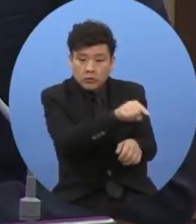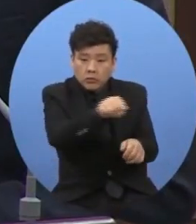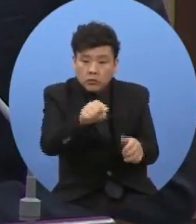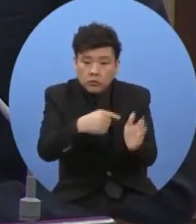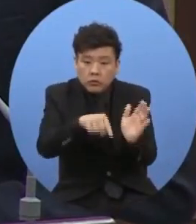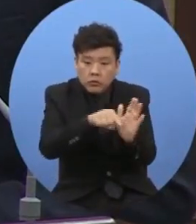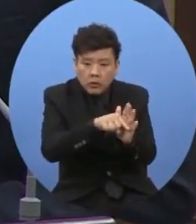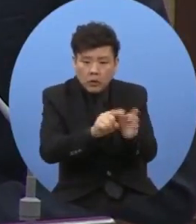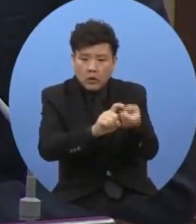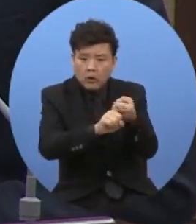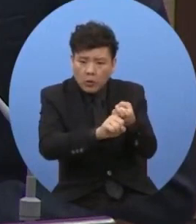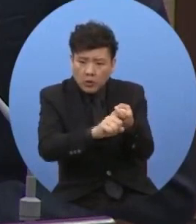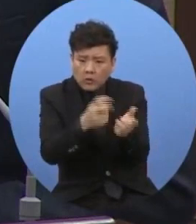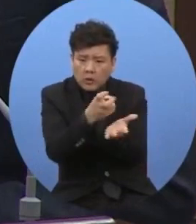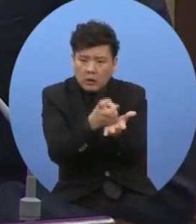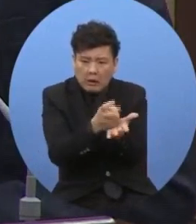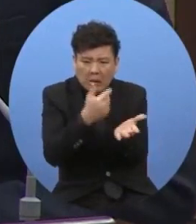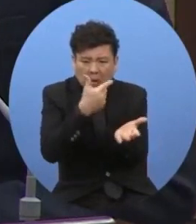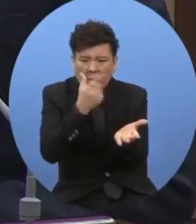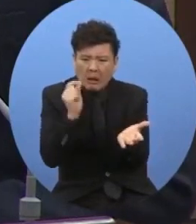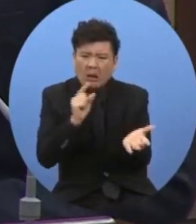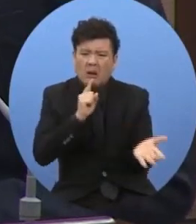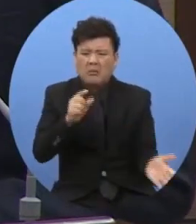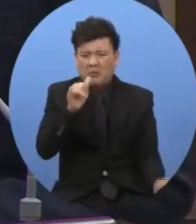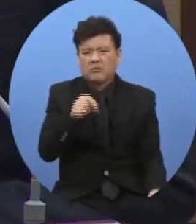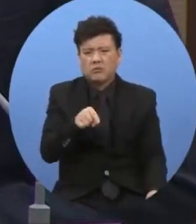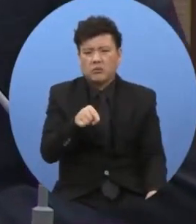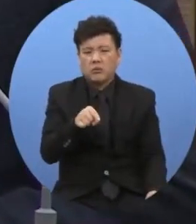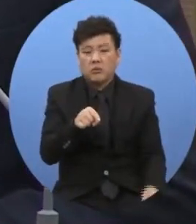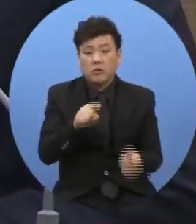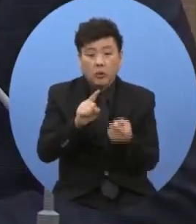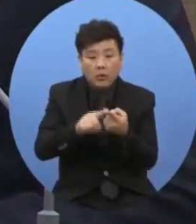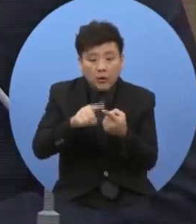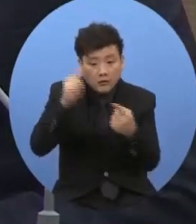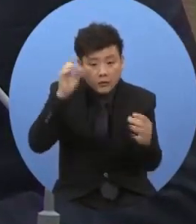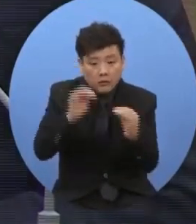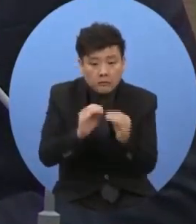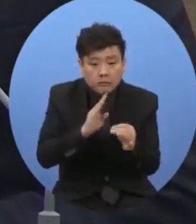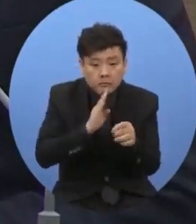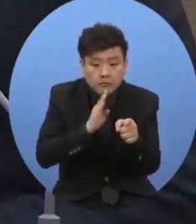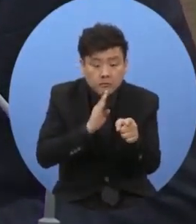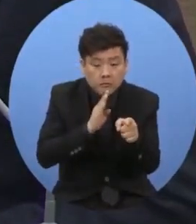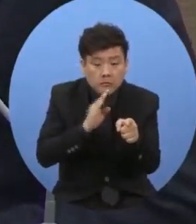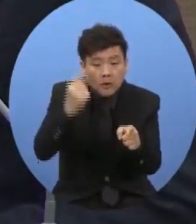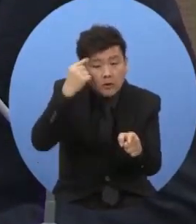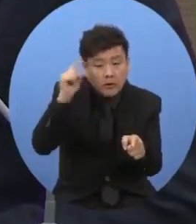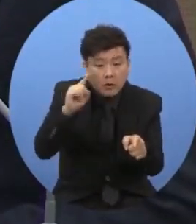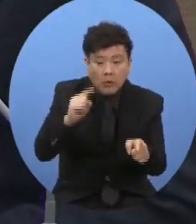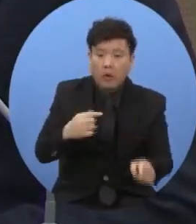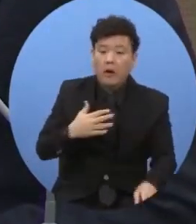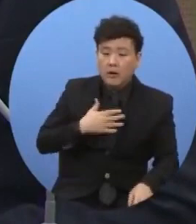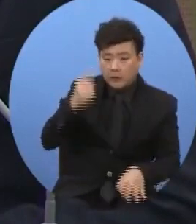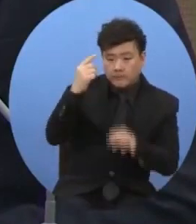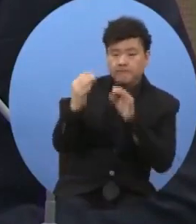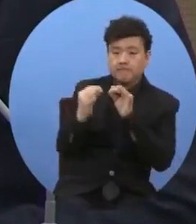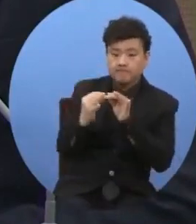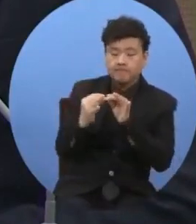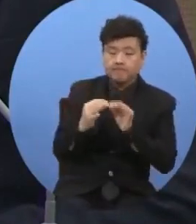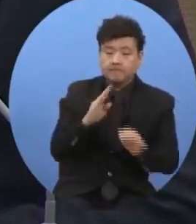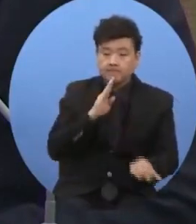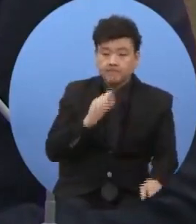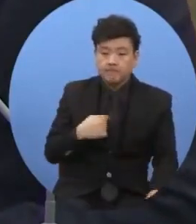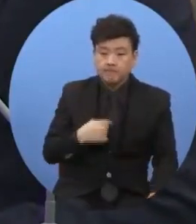지원에 소홀했다라는 좀 지적이 있습니다. 저는 그런 의견에 좀 동감하는 바인데, 교육감님께서 어떻게 생각하세요? 저도 공감하는